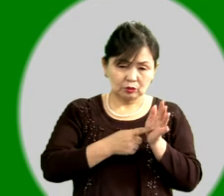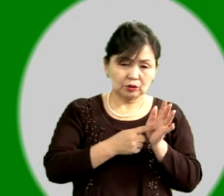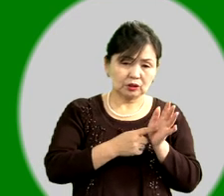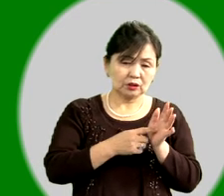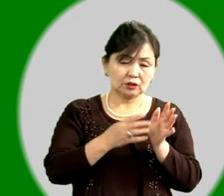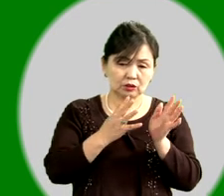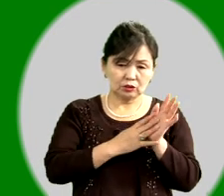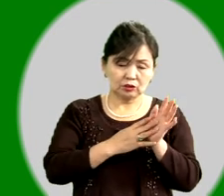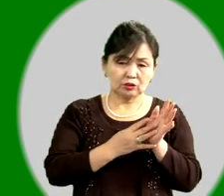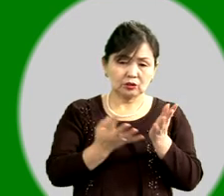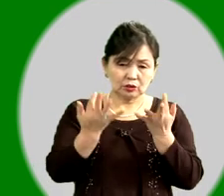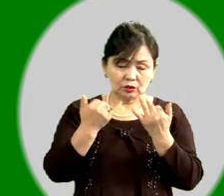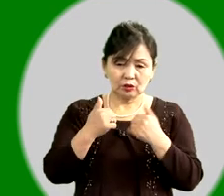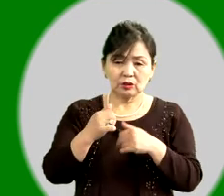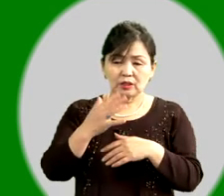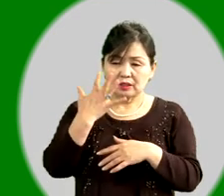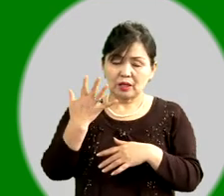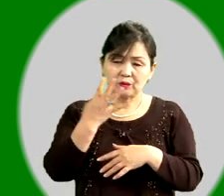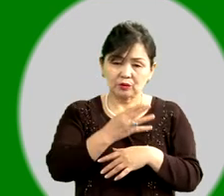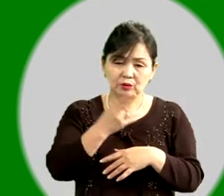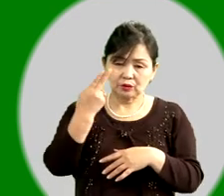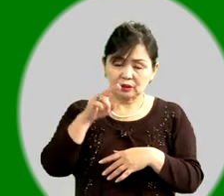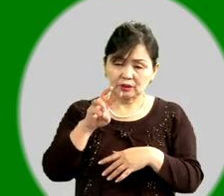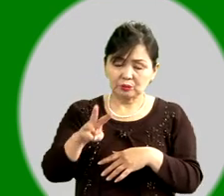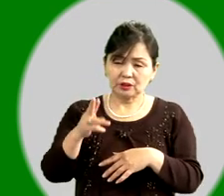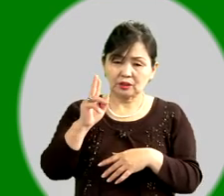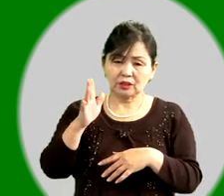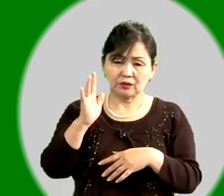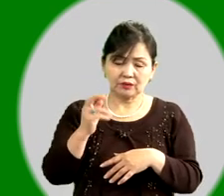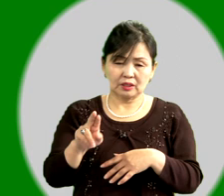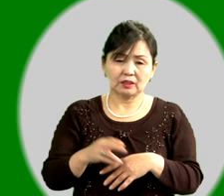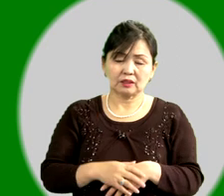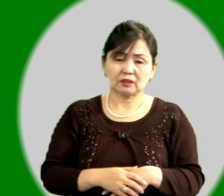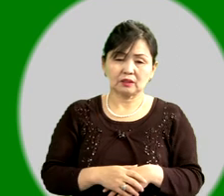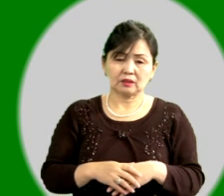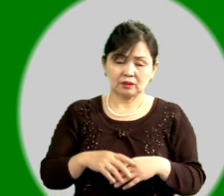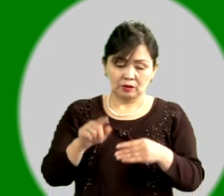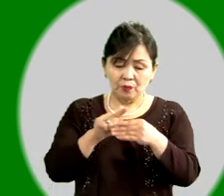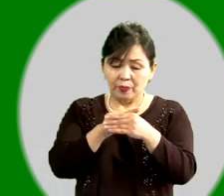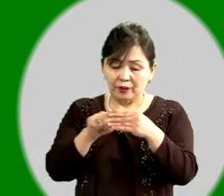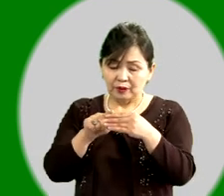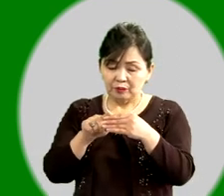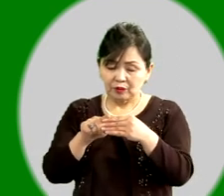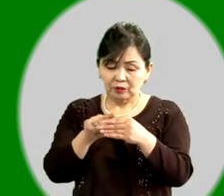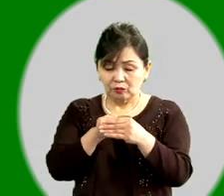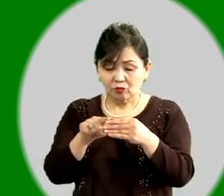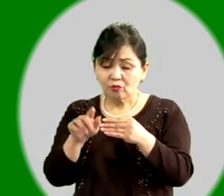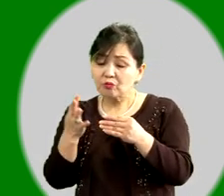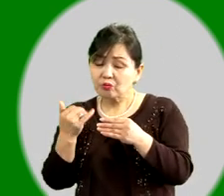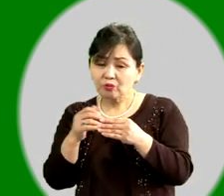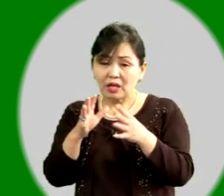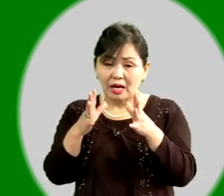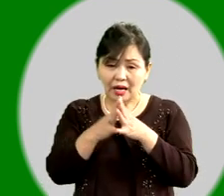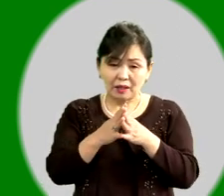6-9-ийн 54 дециметр квадрат. За, ирмэгийн урт нь 10 метр байх